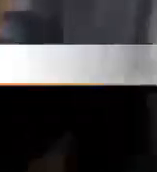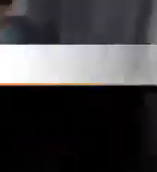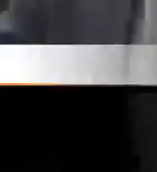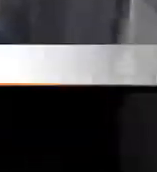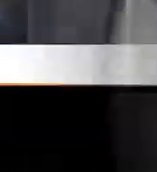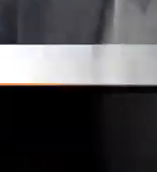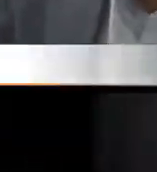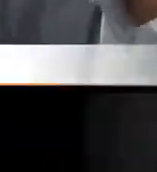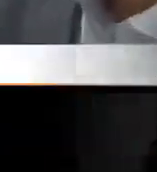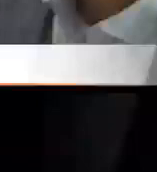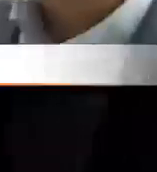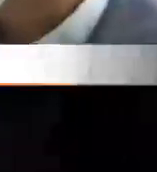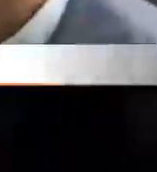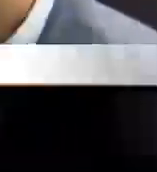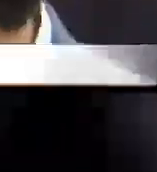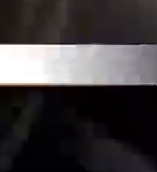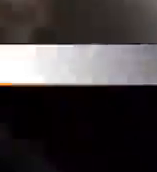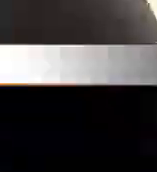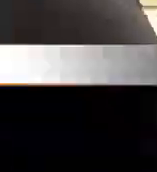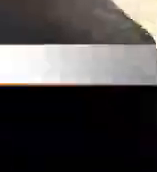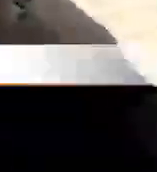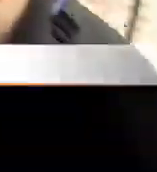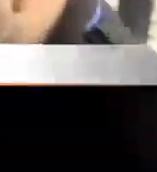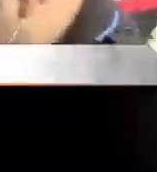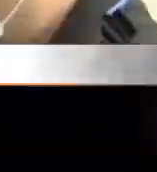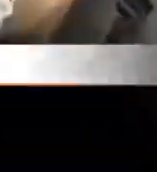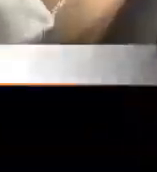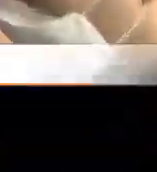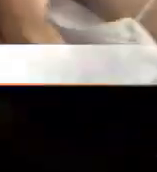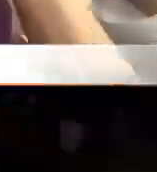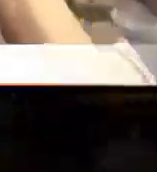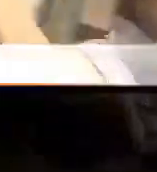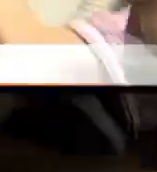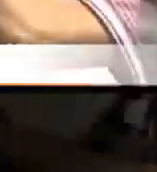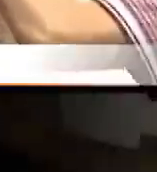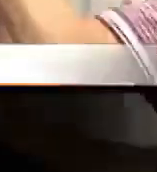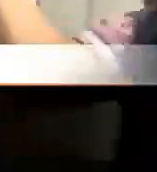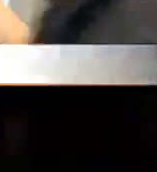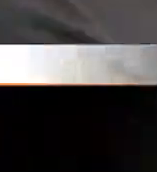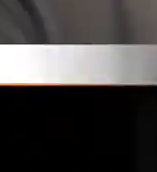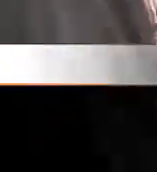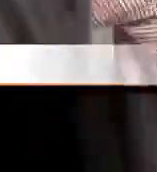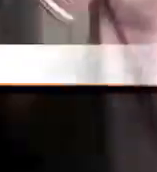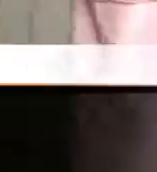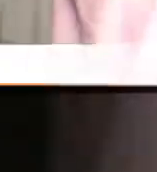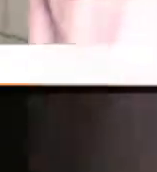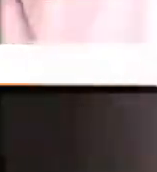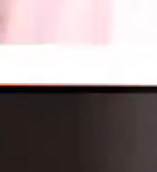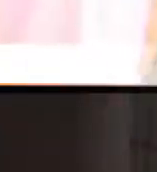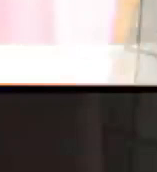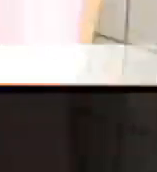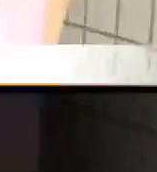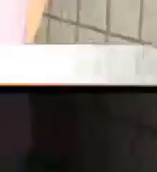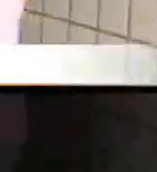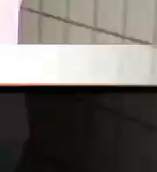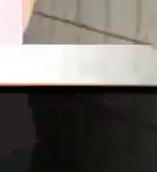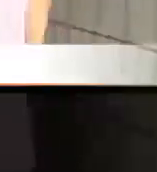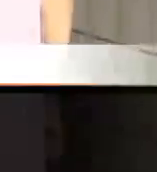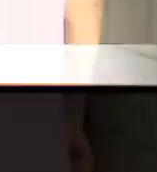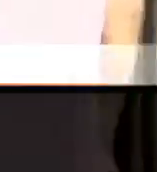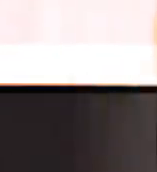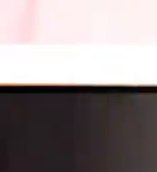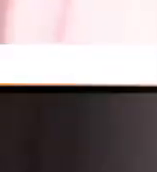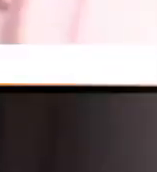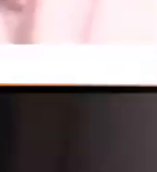캠과 하신 겁니다 지하철에서 마스크 써야 되는거 모르셨어요 4 뭐 파악해서 분들 대한 시험 볼 수